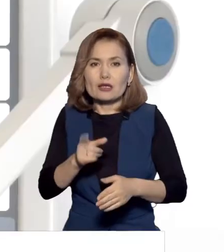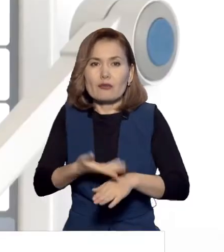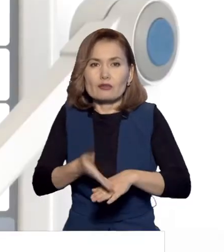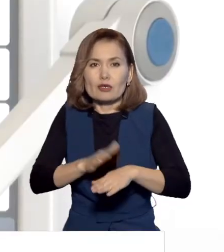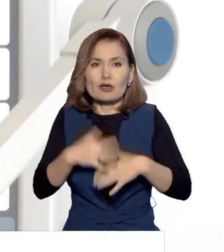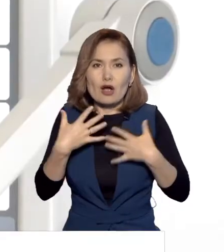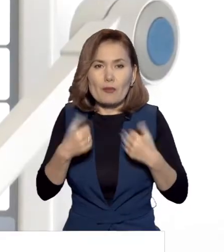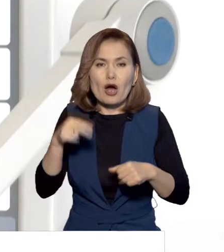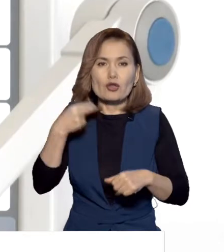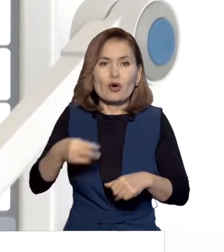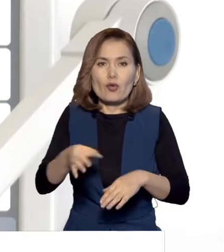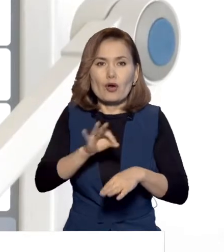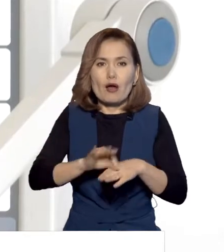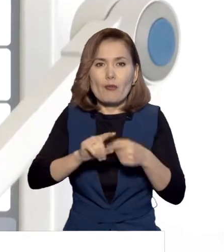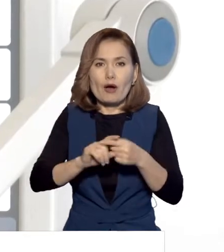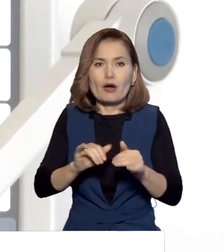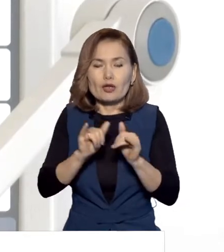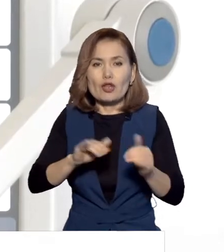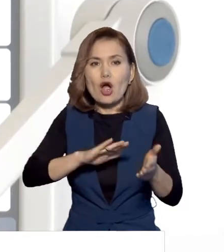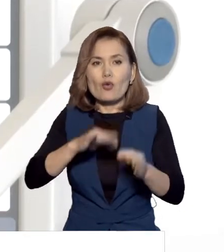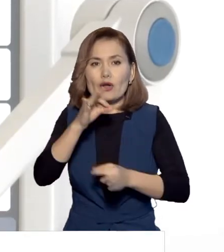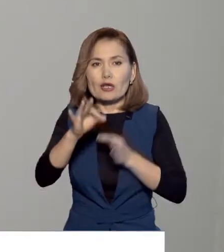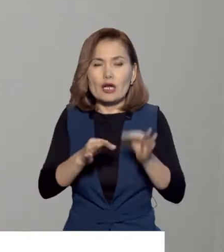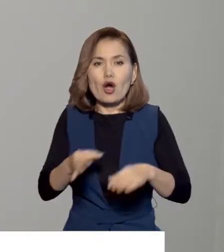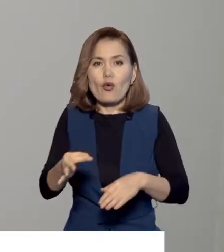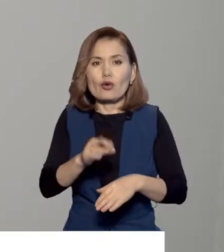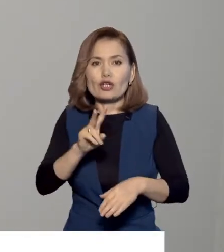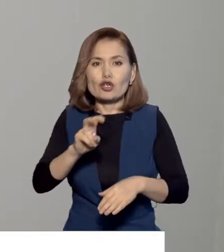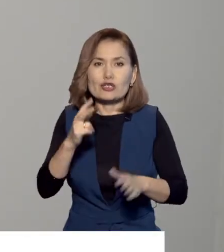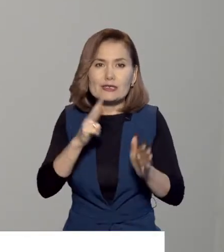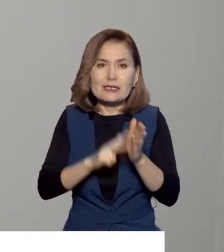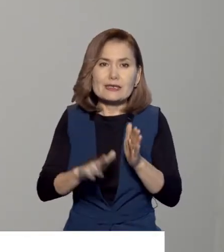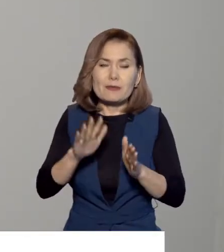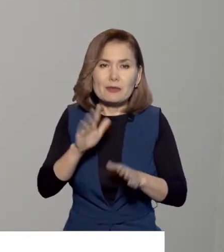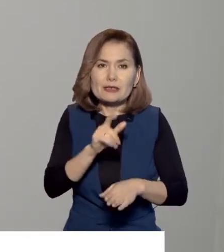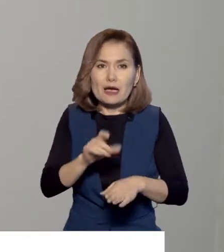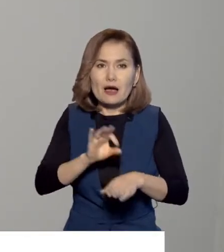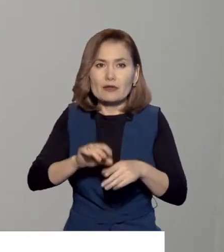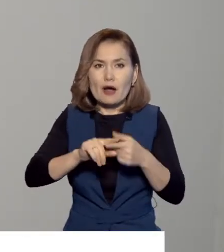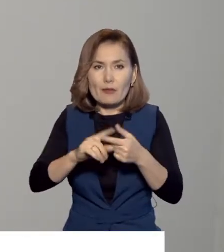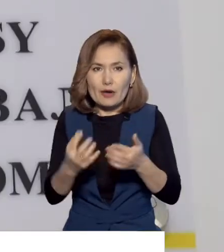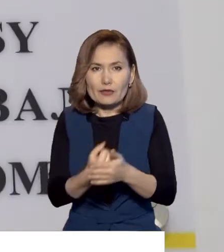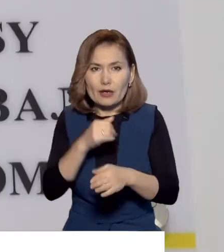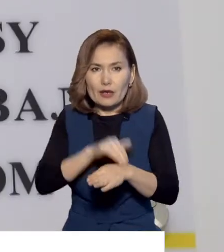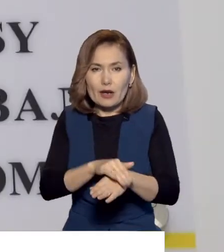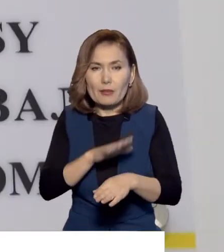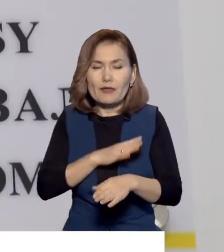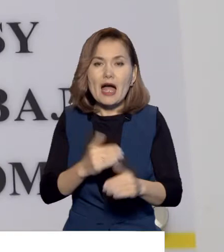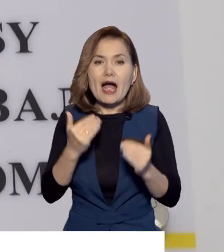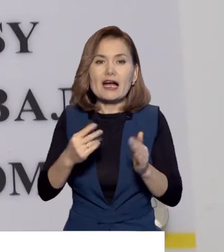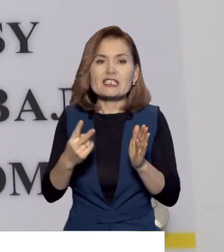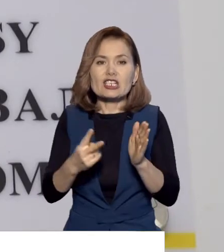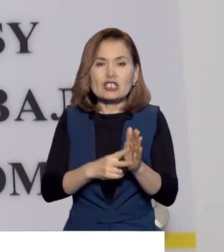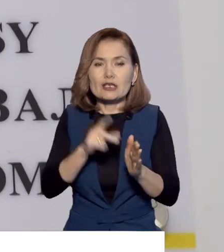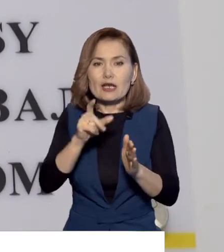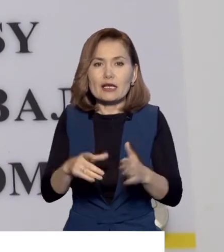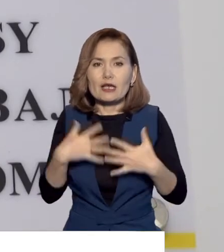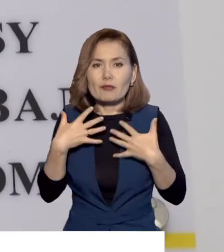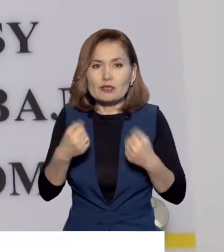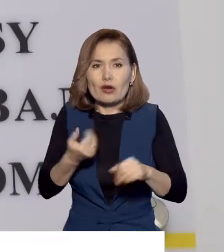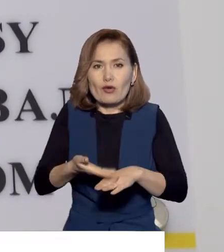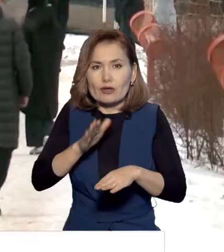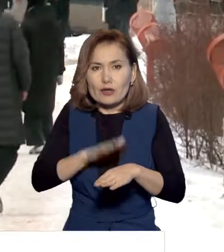жағдай күрделі. Өткен тәулікте облыста 285 адамнан коронавирус инфекциясы табылды. Қазір 7 адам жан сақтау